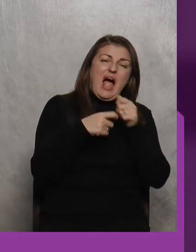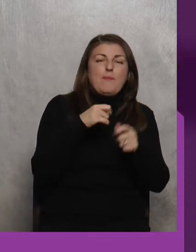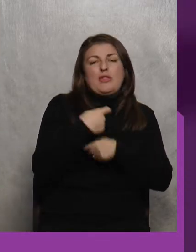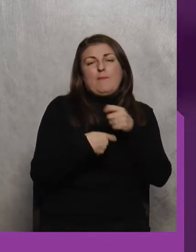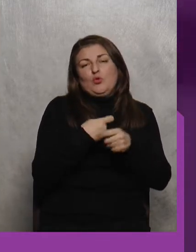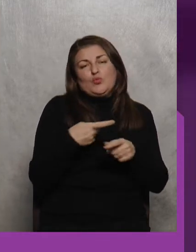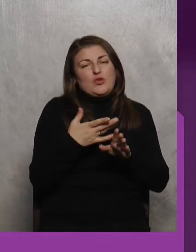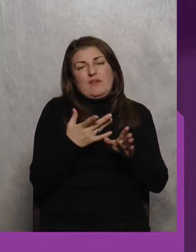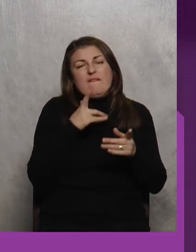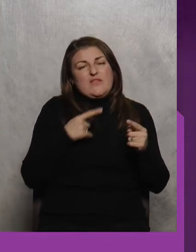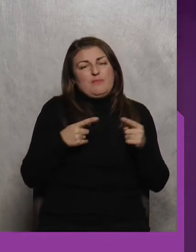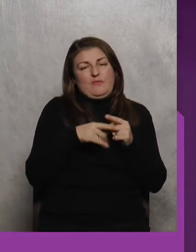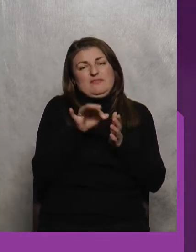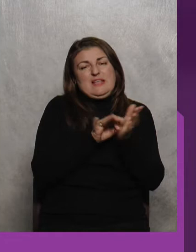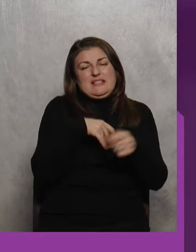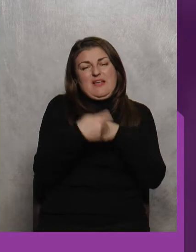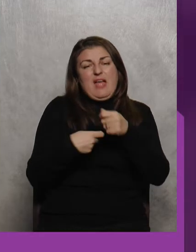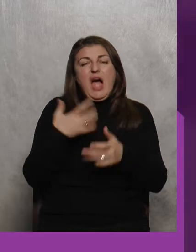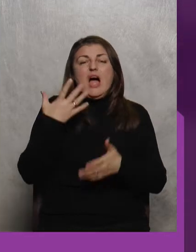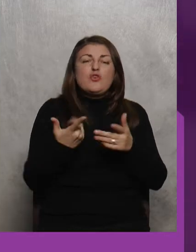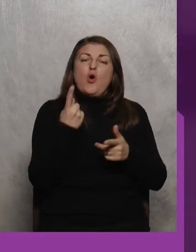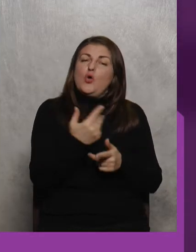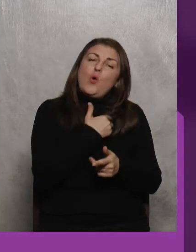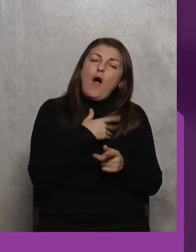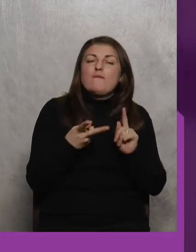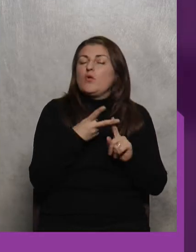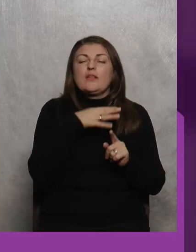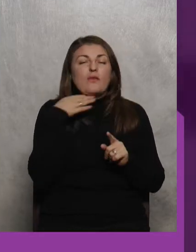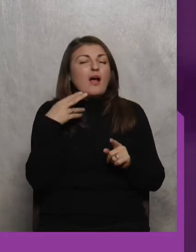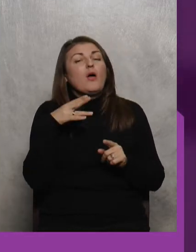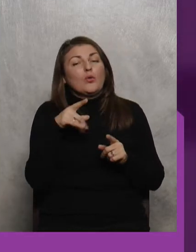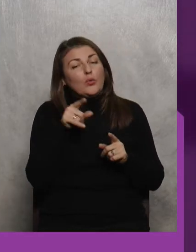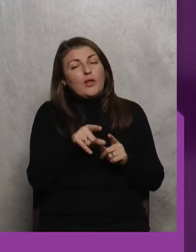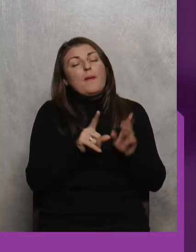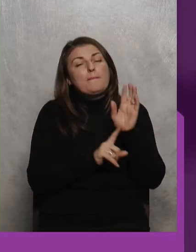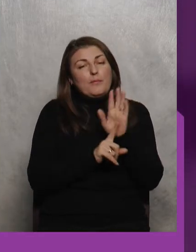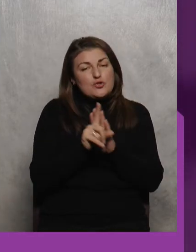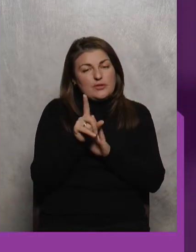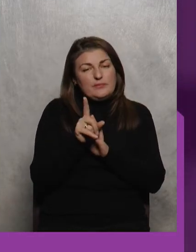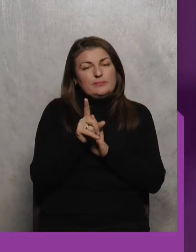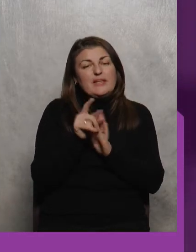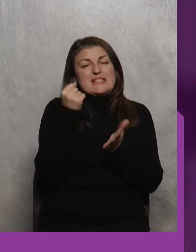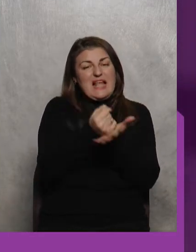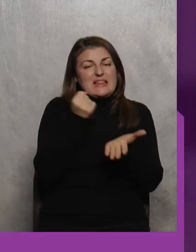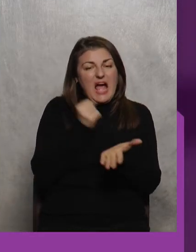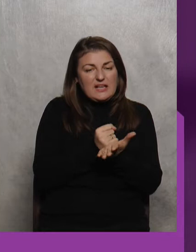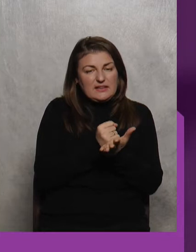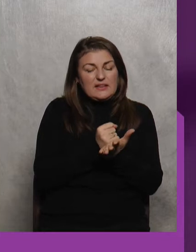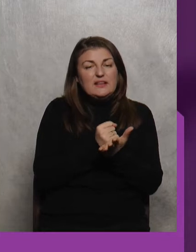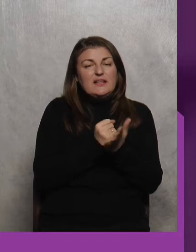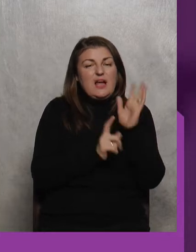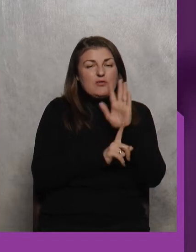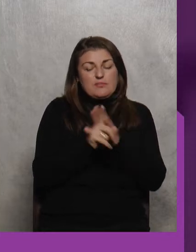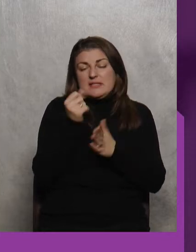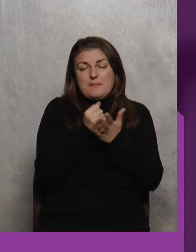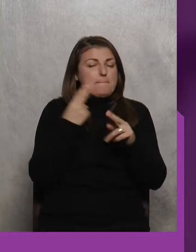мотузках. Відповідно, відразу зав'язується. А якщо один хоче, а інший ні? Тоді починається стандартна,